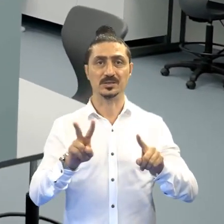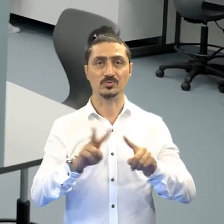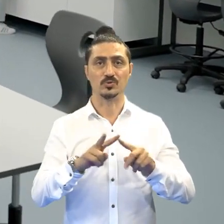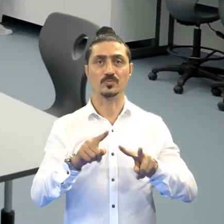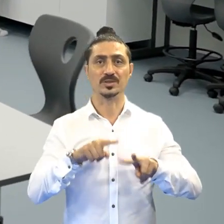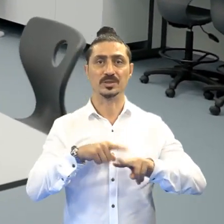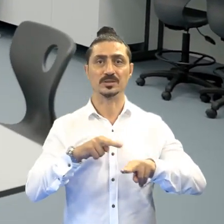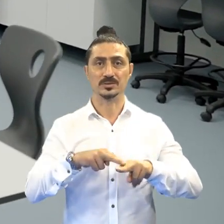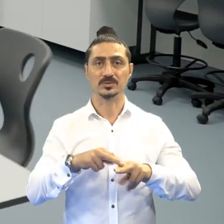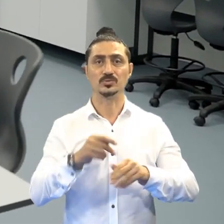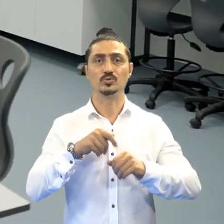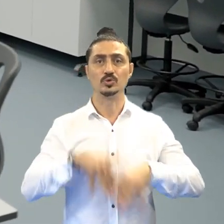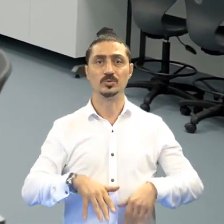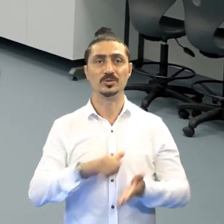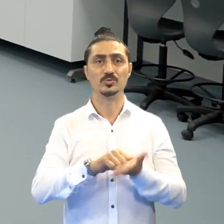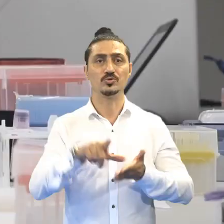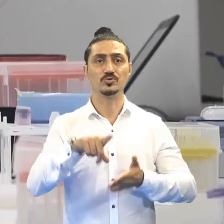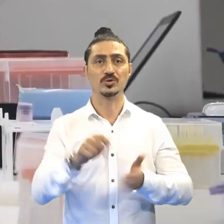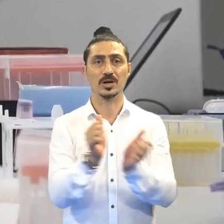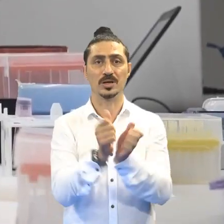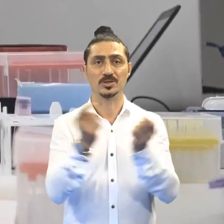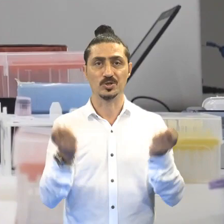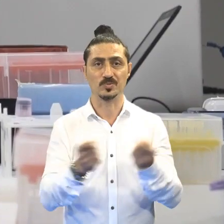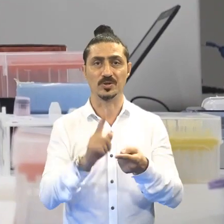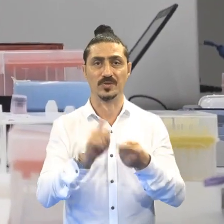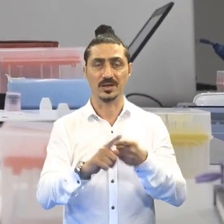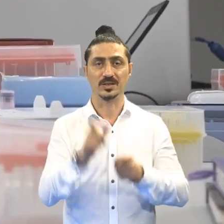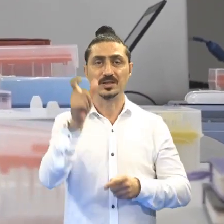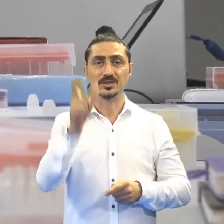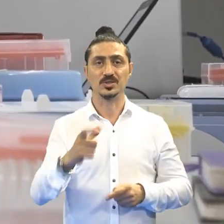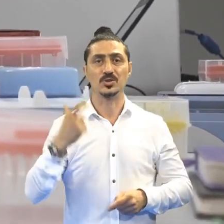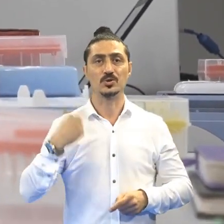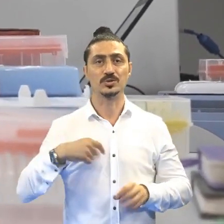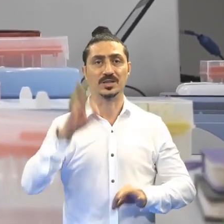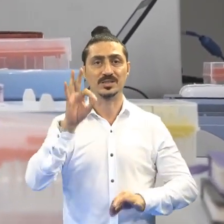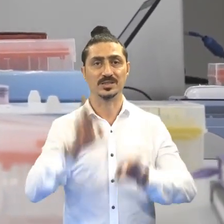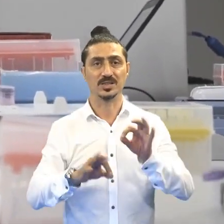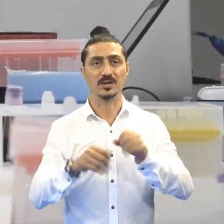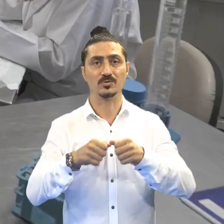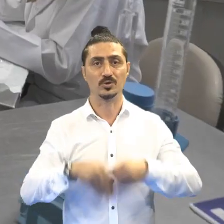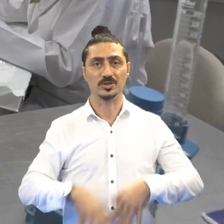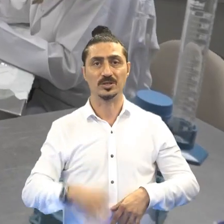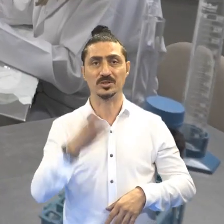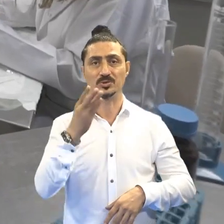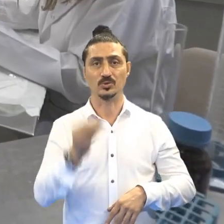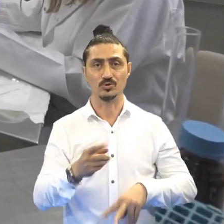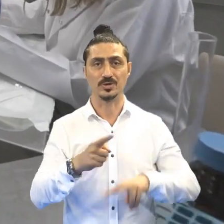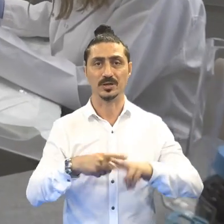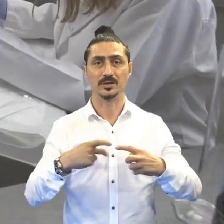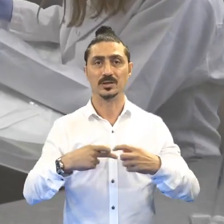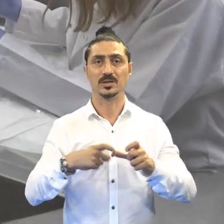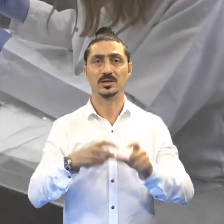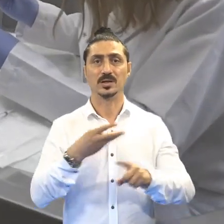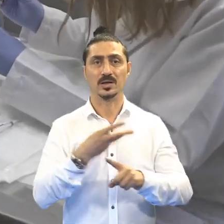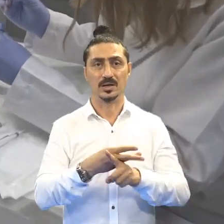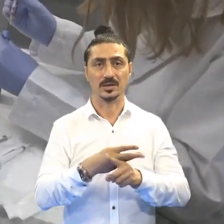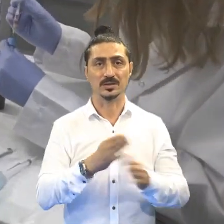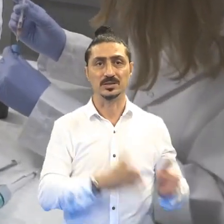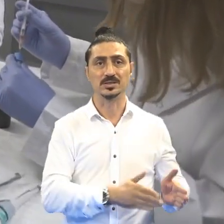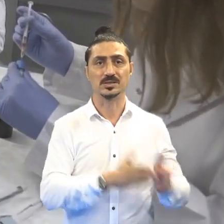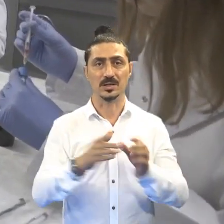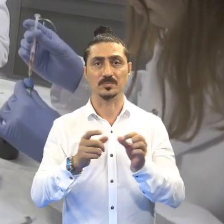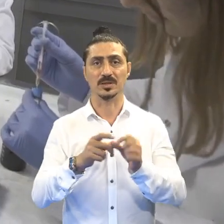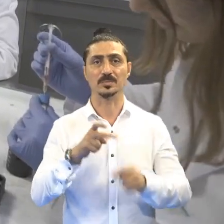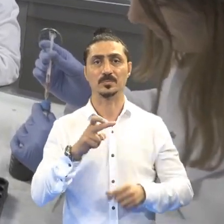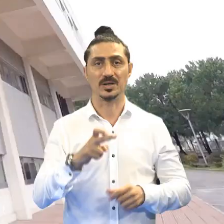yapay zeka destekli nöroinformatik uygulamaları, bütüncül aile çalışmaları ve kişiye özel tedavi yöntemlerinden oluşan Ar-Ge